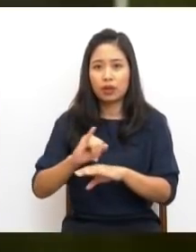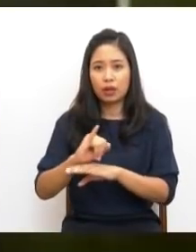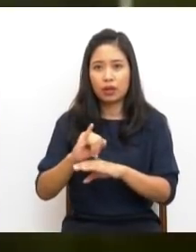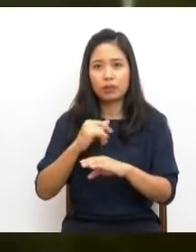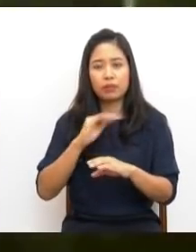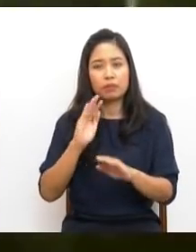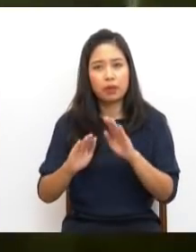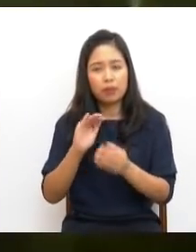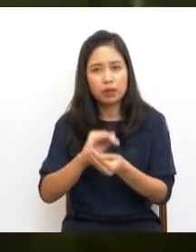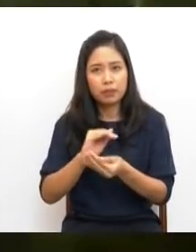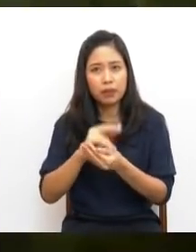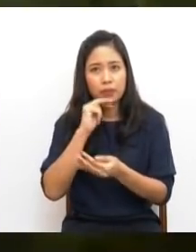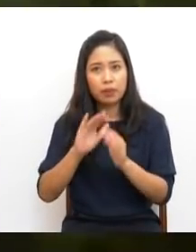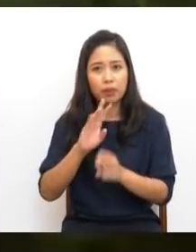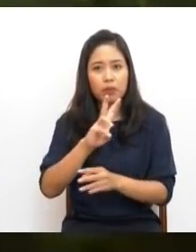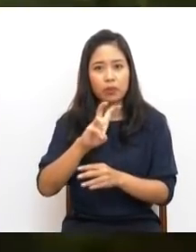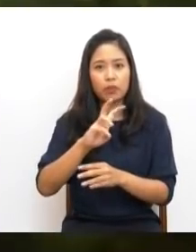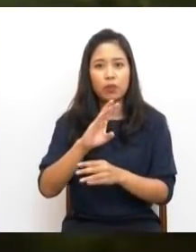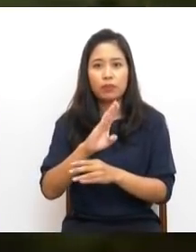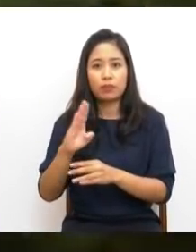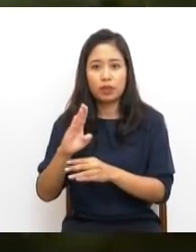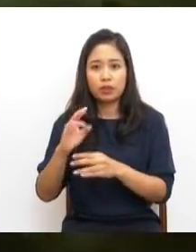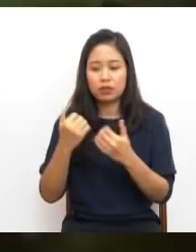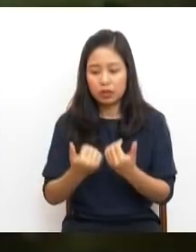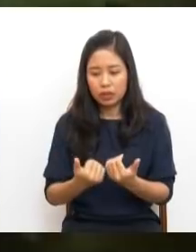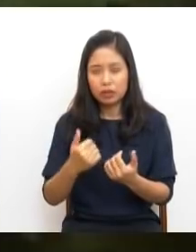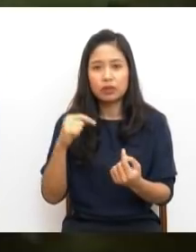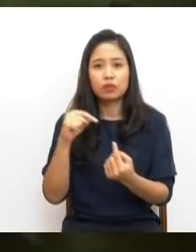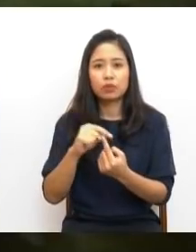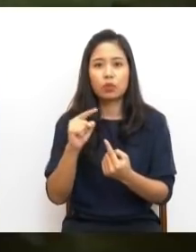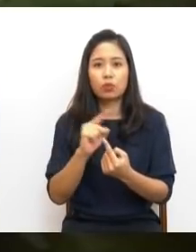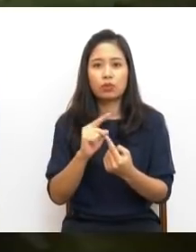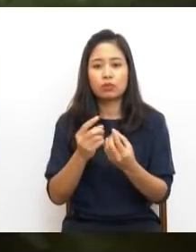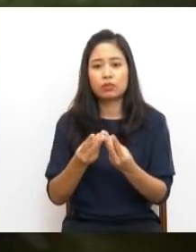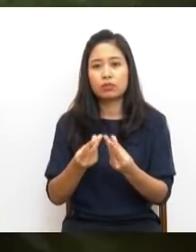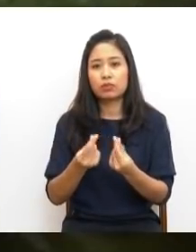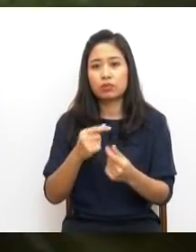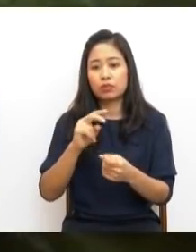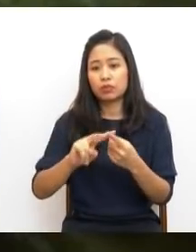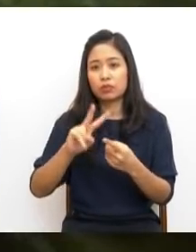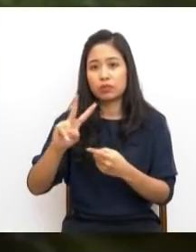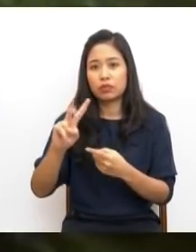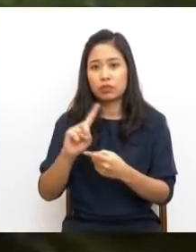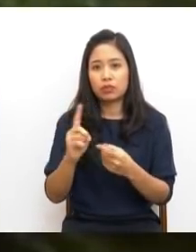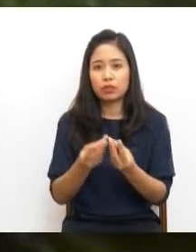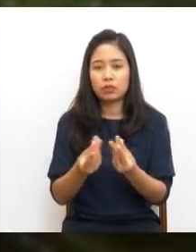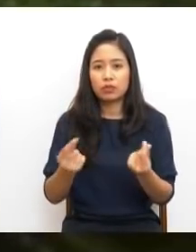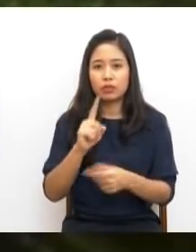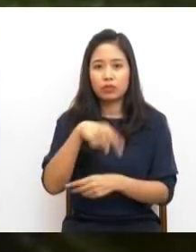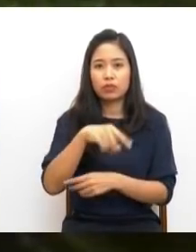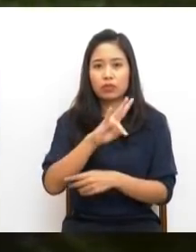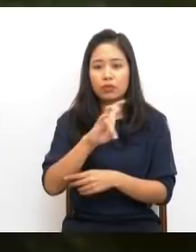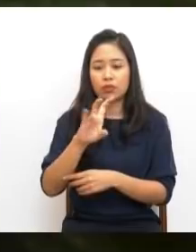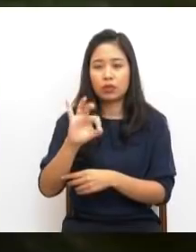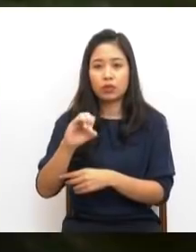กบาศก์เมตรเพื่อรับน้ำจากคลองระบายน้ำรังสิต6ส่วนสระที่2พื้นที่ประมาณ 1,790